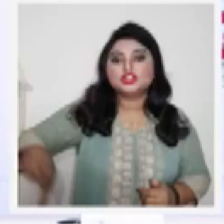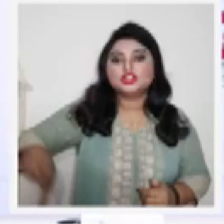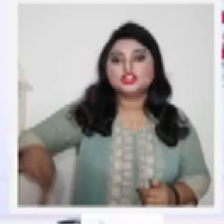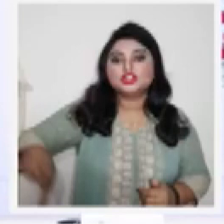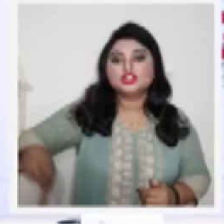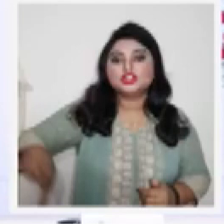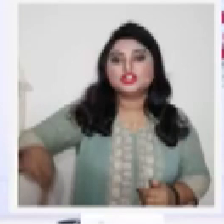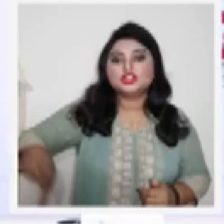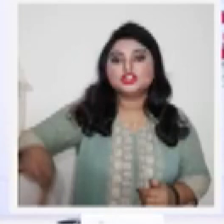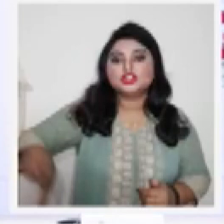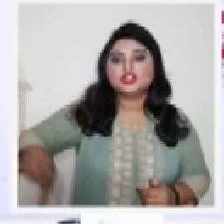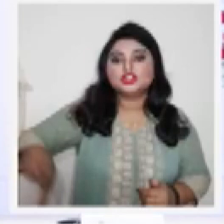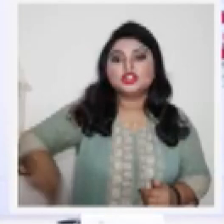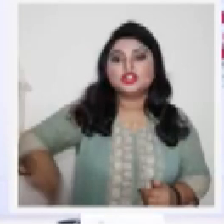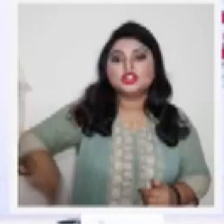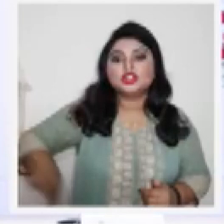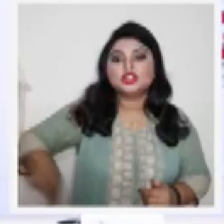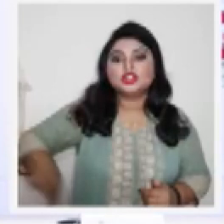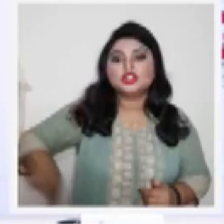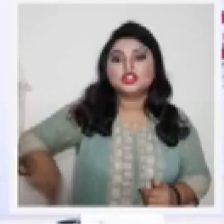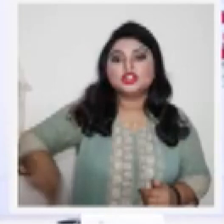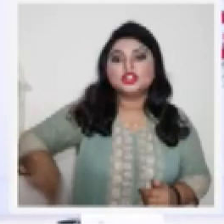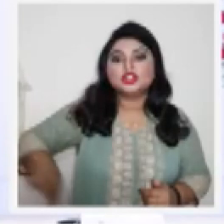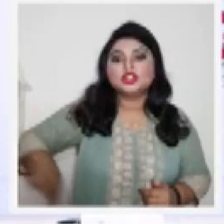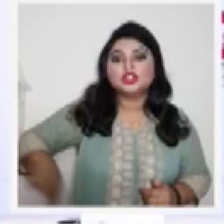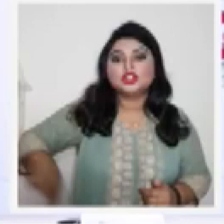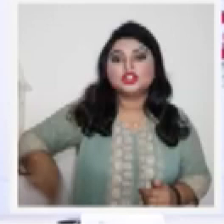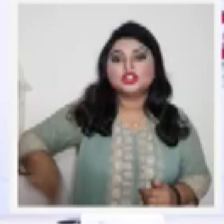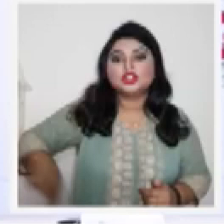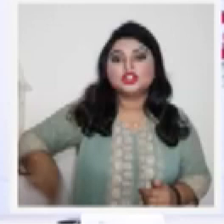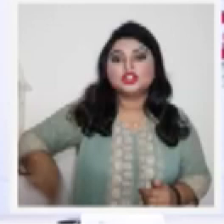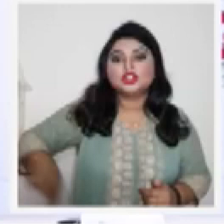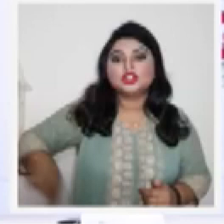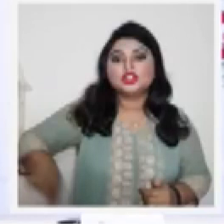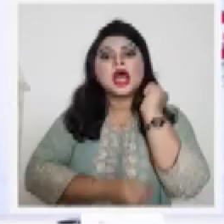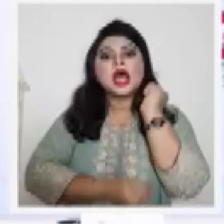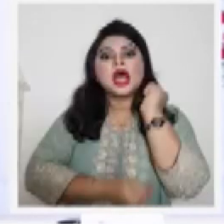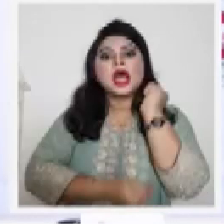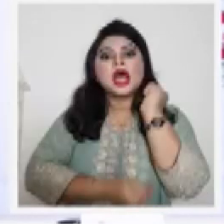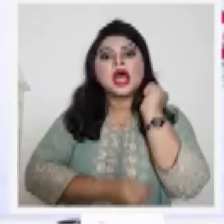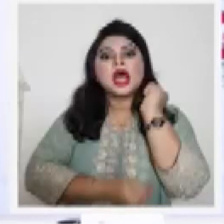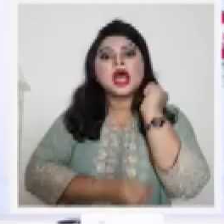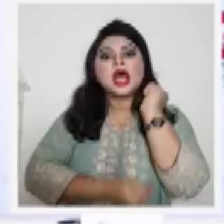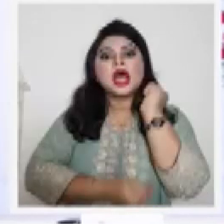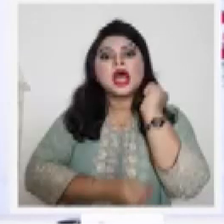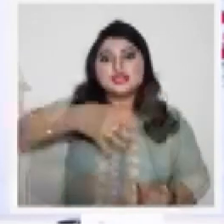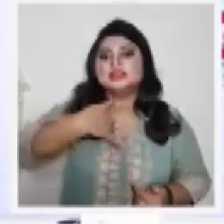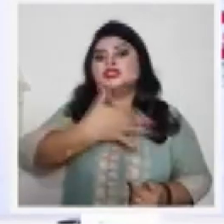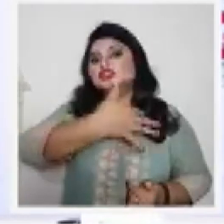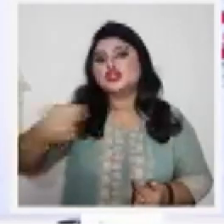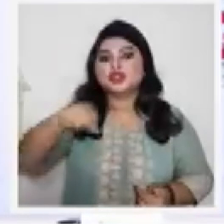অন্যান্য হাসপাতালে সাধারণ শয্যা সংখ্যা 7434টি। সারা দেশে আইসিইউ শয্যা রোগী ভর্তি আছেন 97